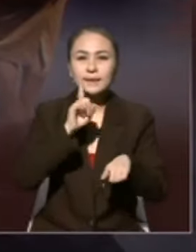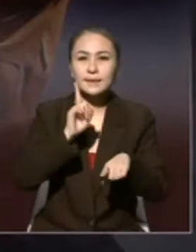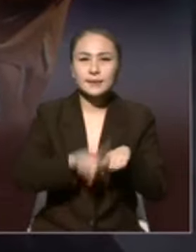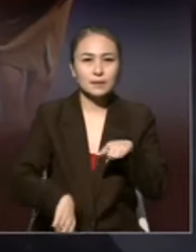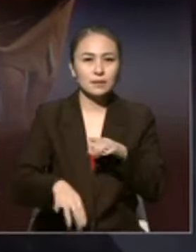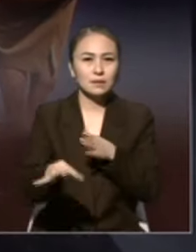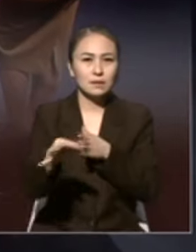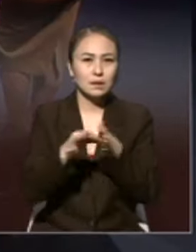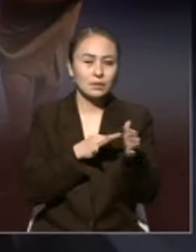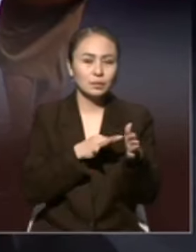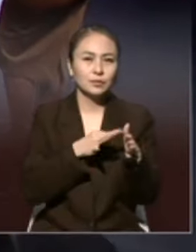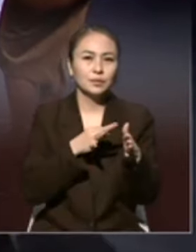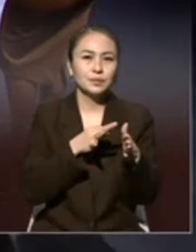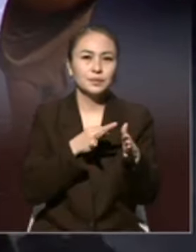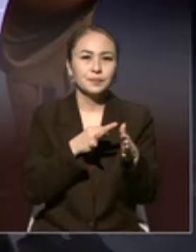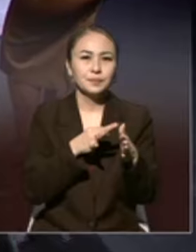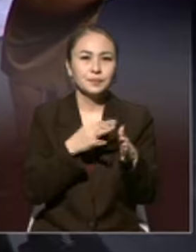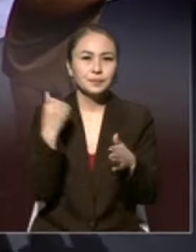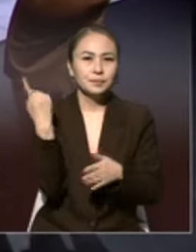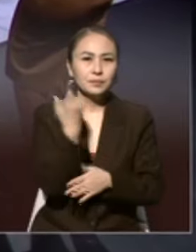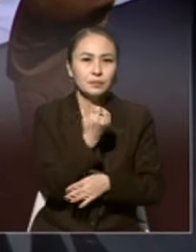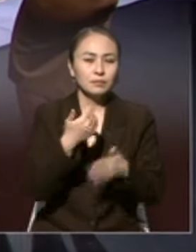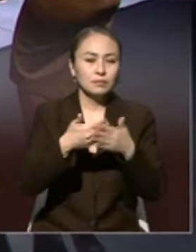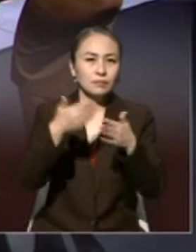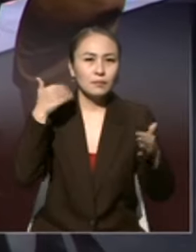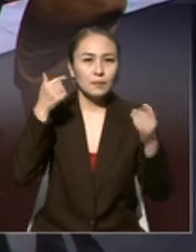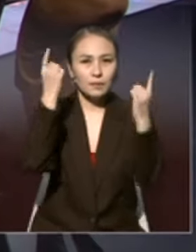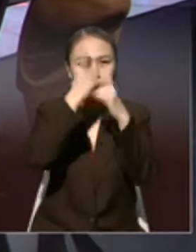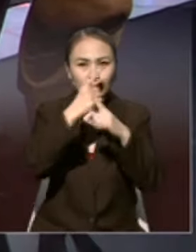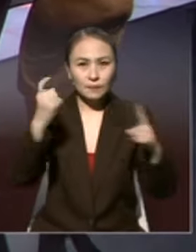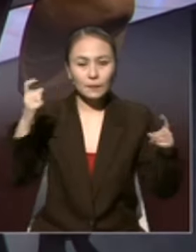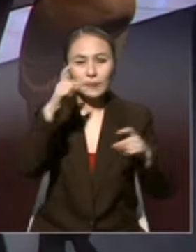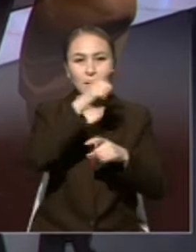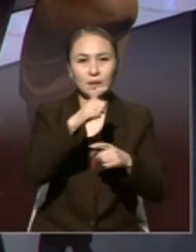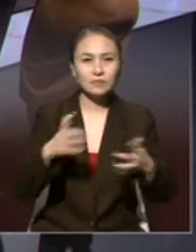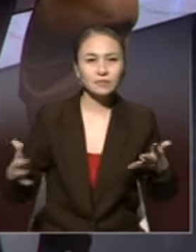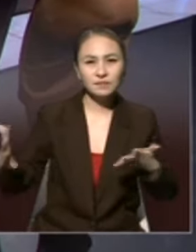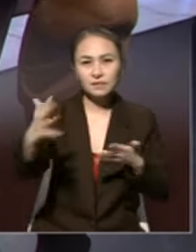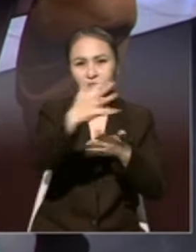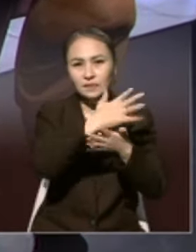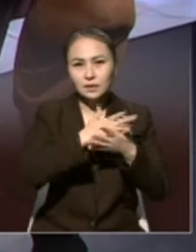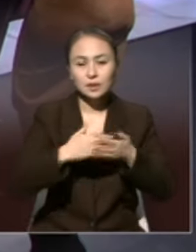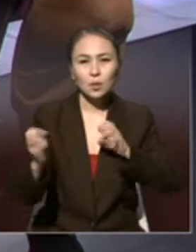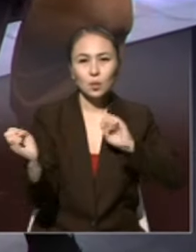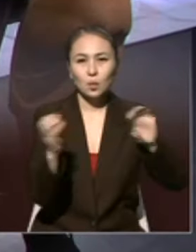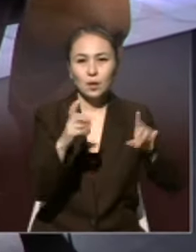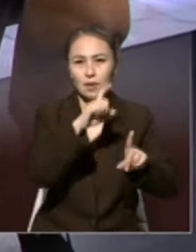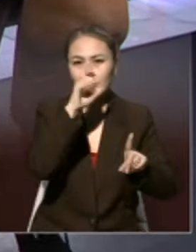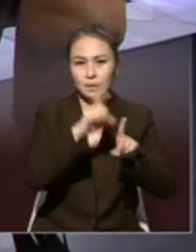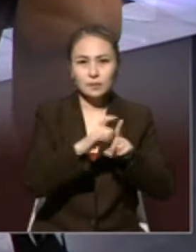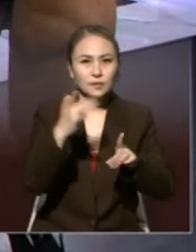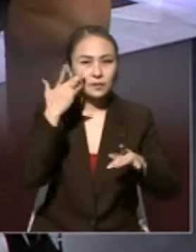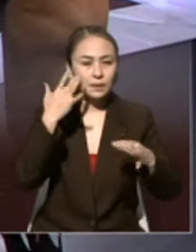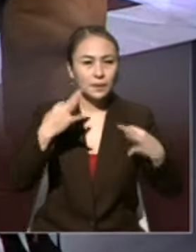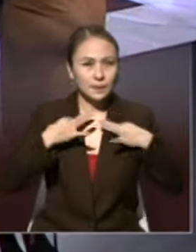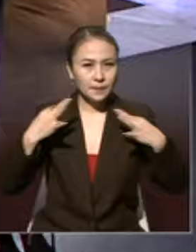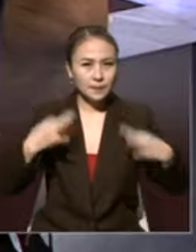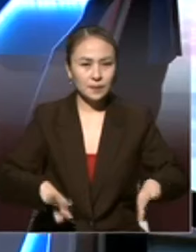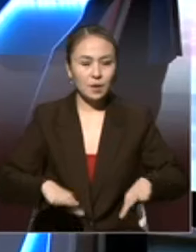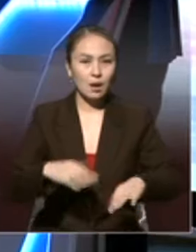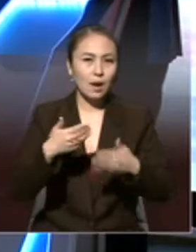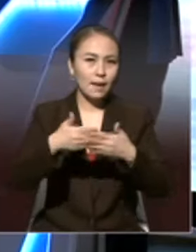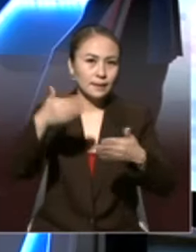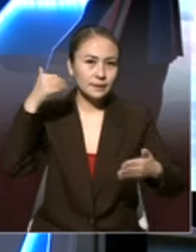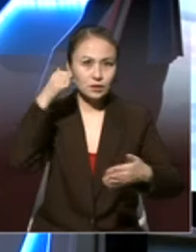лезде жүргізеді. Олар бір апта бұрын айтып, адамдардың барлығын жинап, жаңа эвакуациялайды екен. Сосын осы алдыңғы